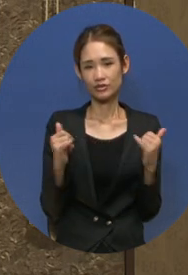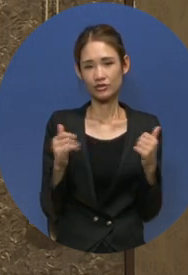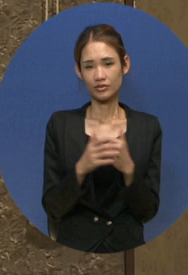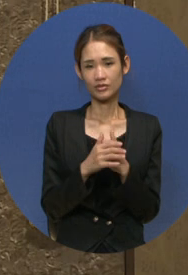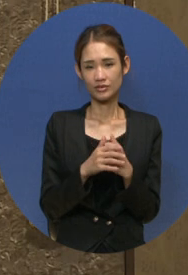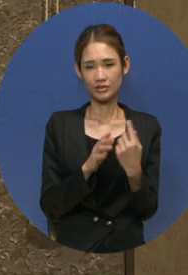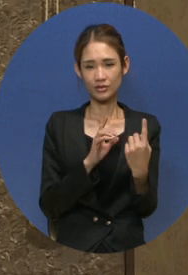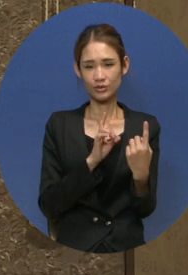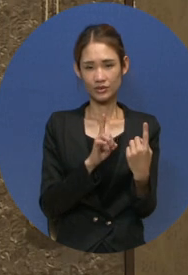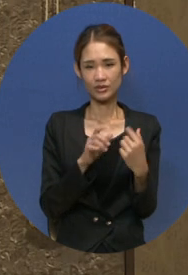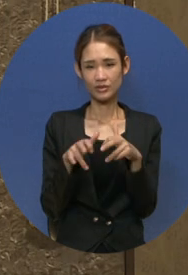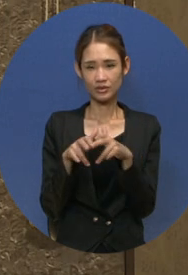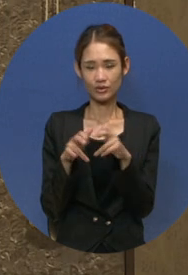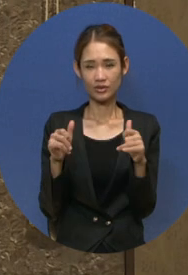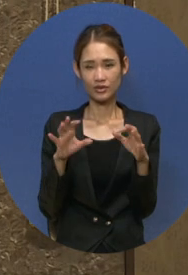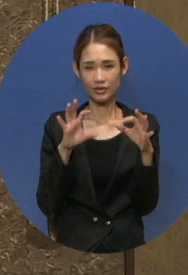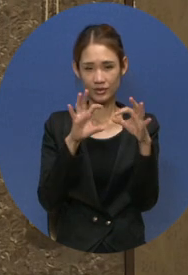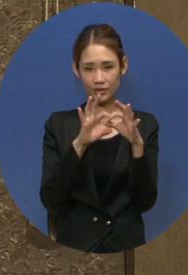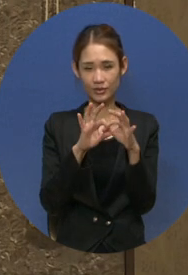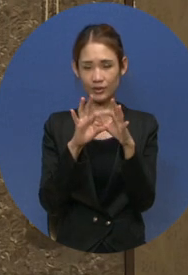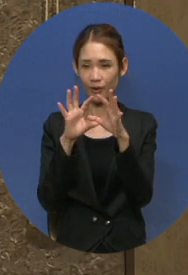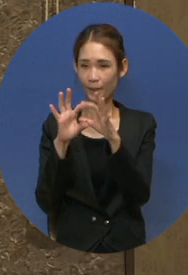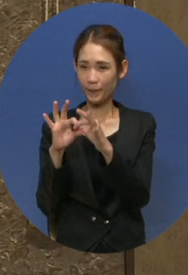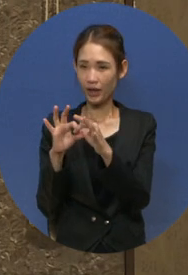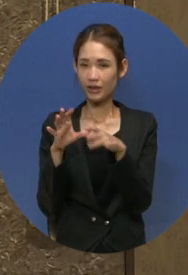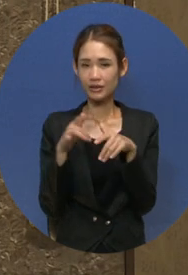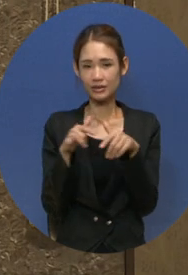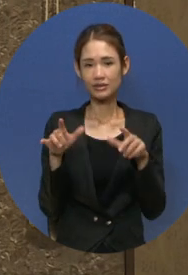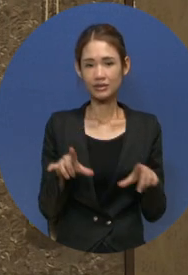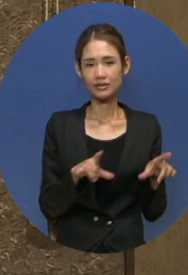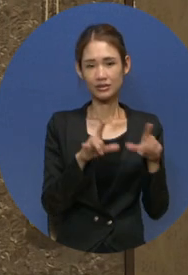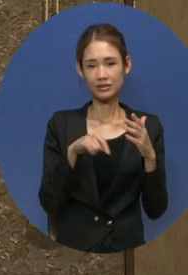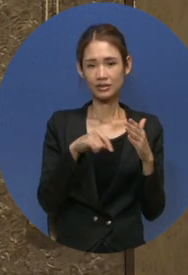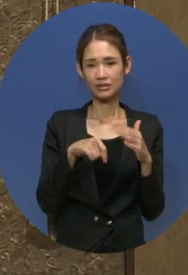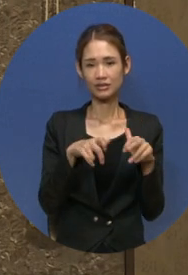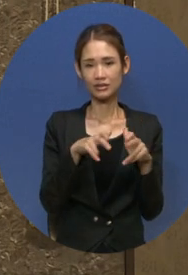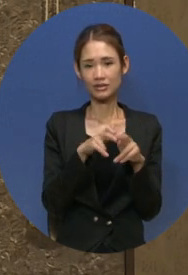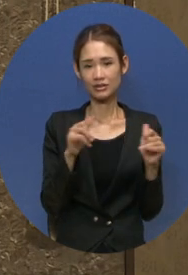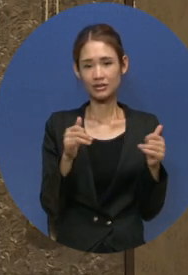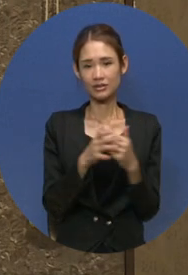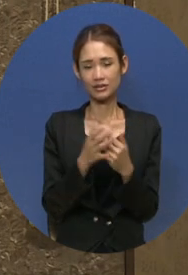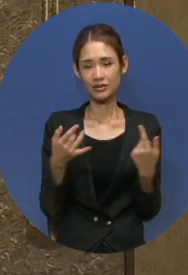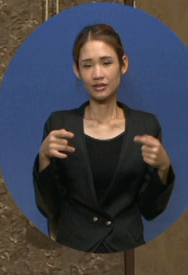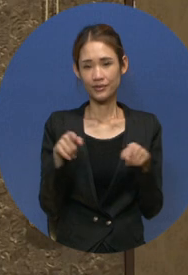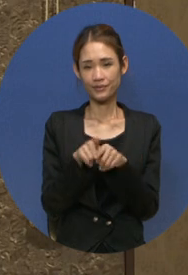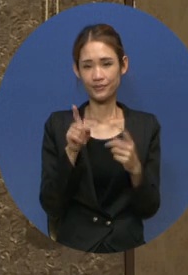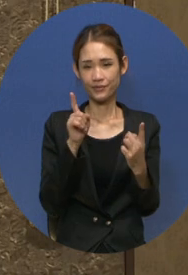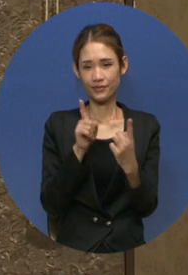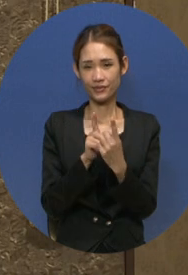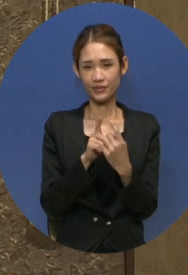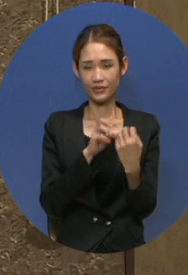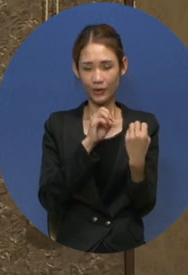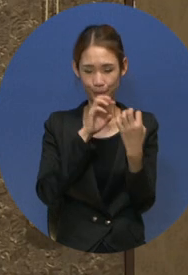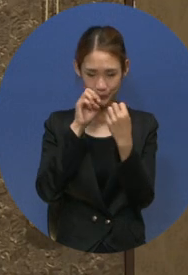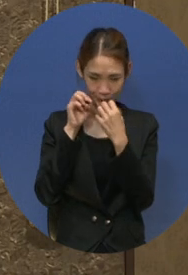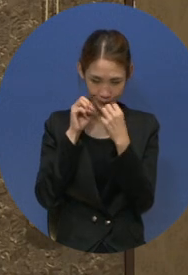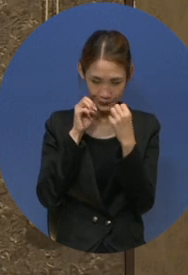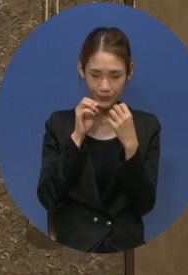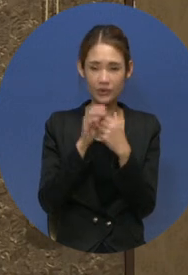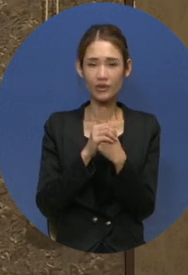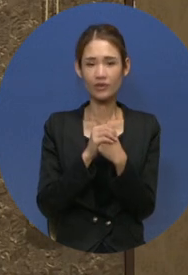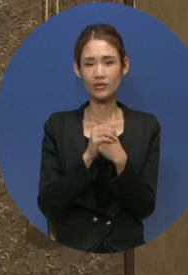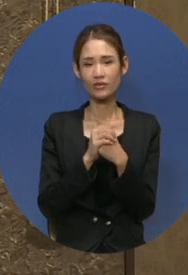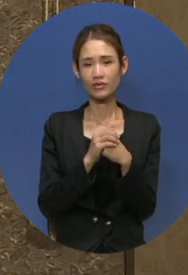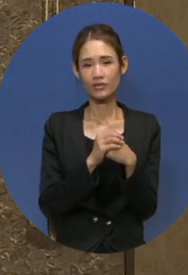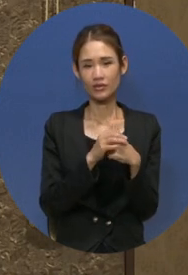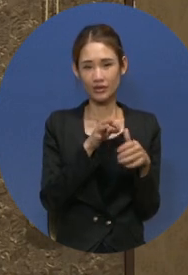주민을 1대1로 장애인분하고 매칭을 해서 그 일상 안에서 그이 장애인분들을 만나서 함께 얘기도